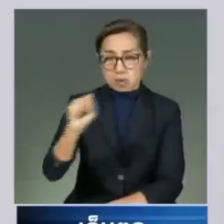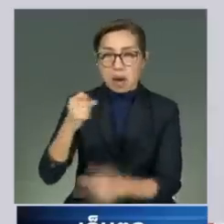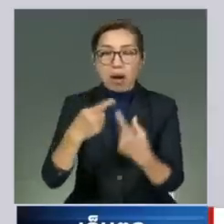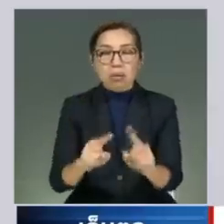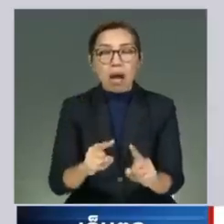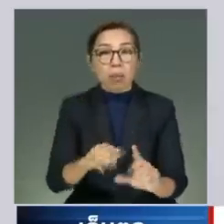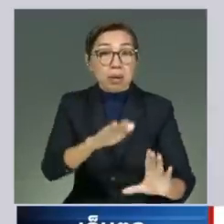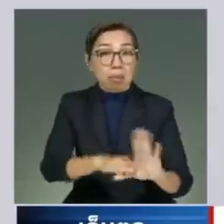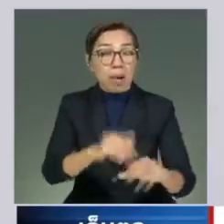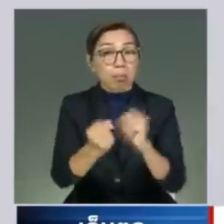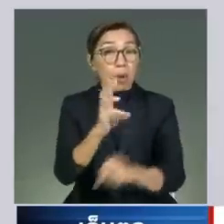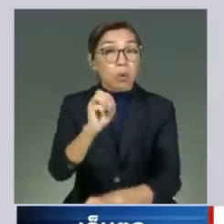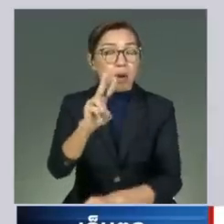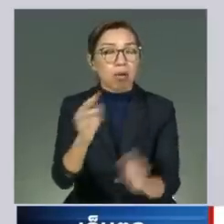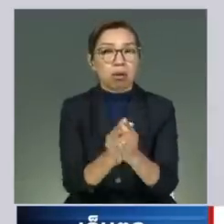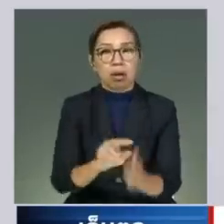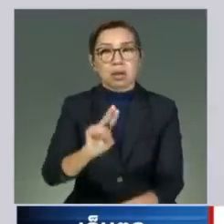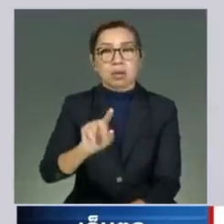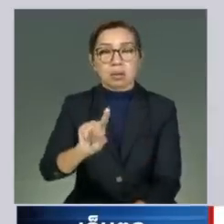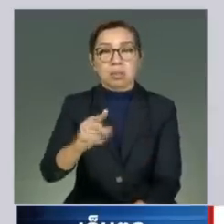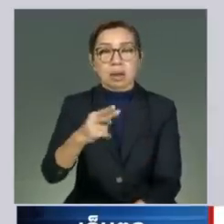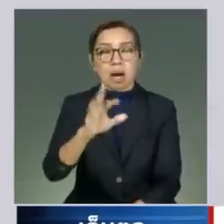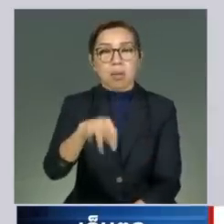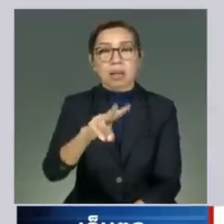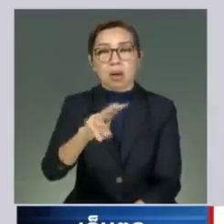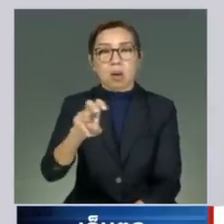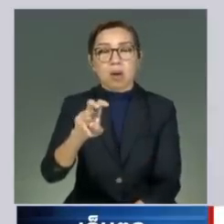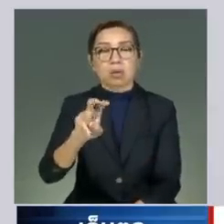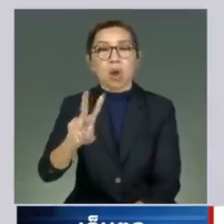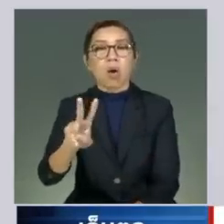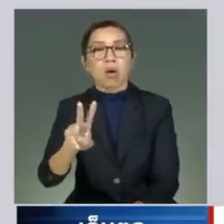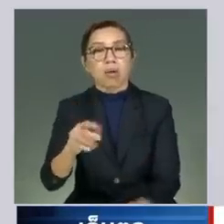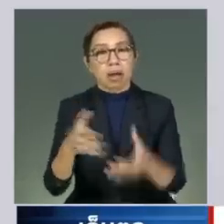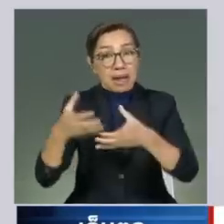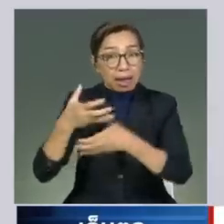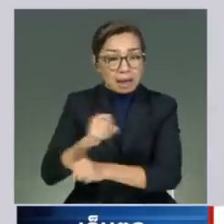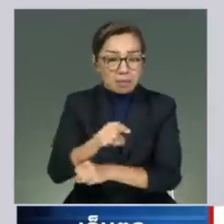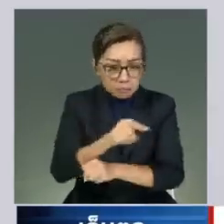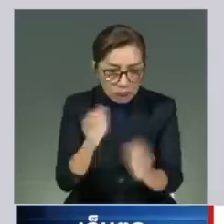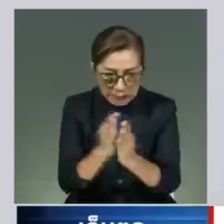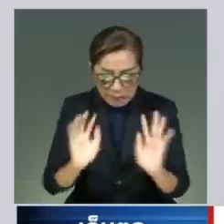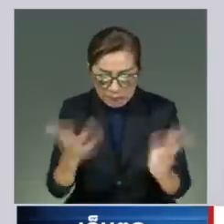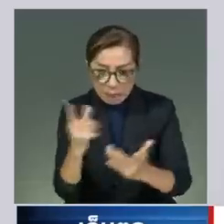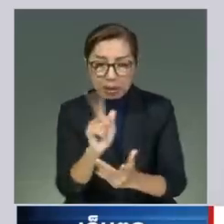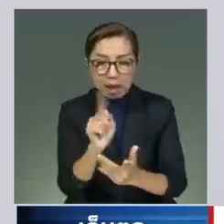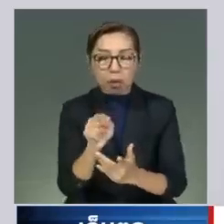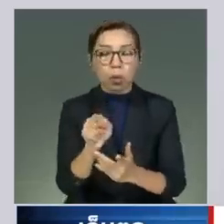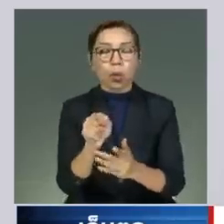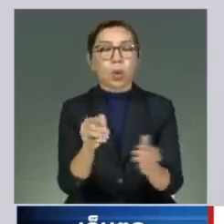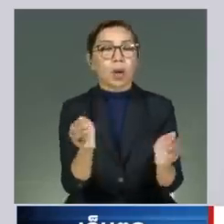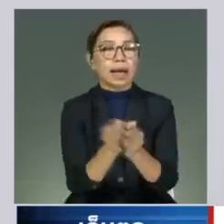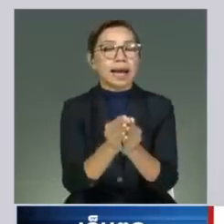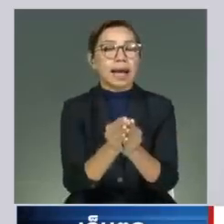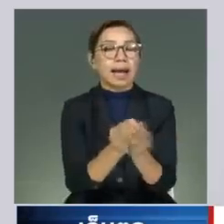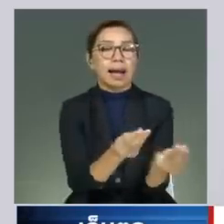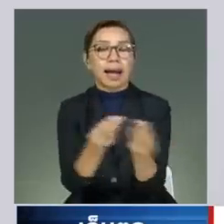ไปแค่19,2002คะแนนนะคะซึ่งแต้มที่หายไปของพรรคประชาธิปัตย์เนี่ยตอนนั้นไปจับจ้องกันว่าคะแนนมันแชร์ไปให้กับ